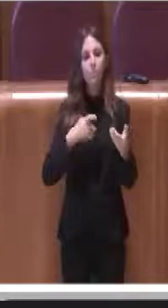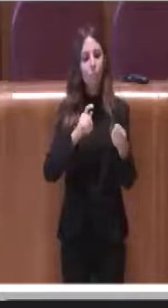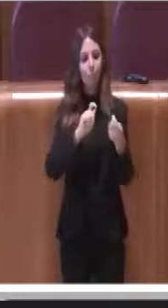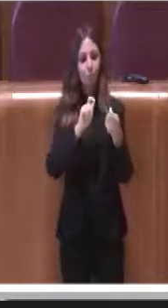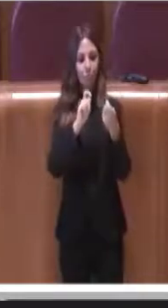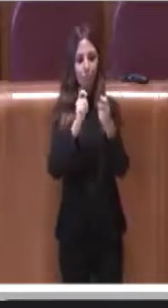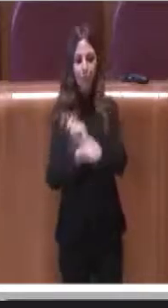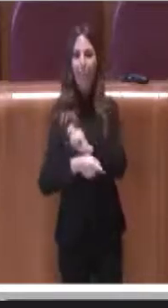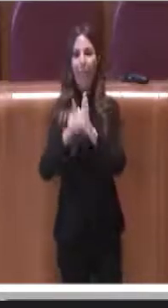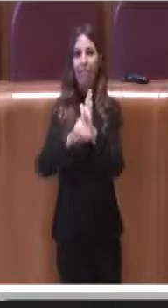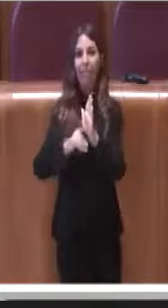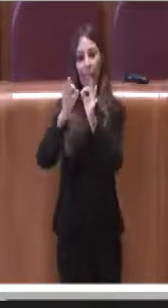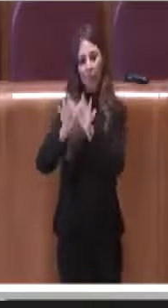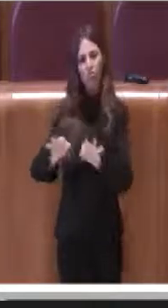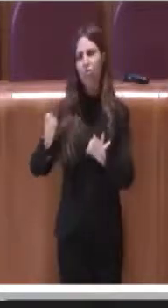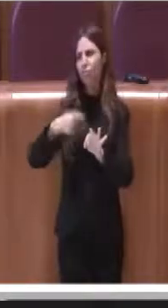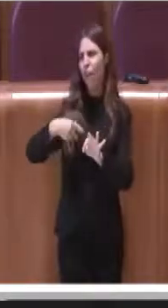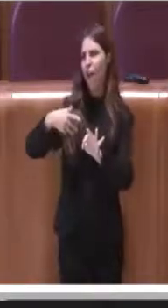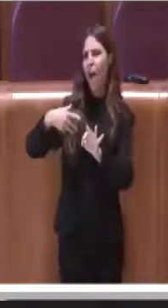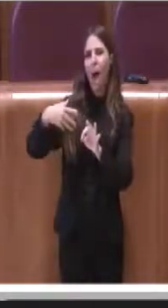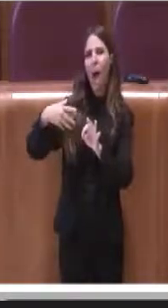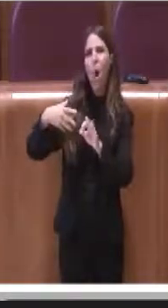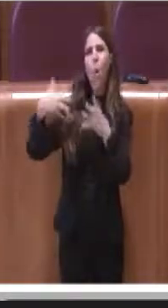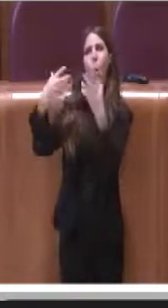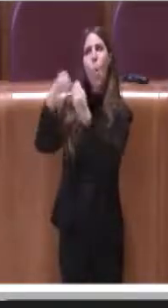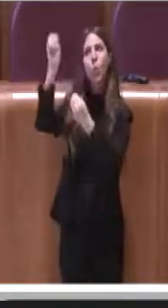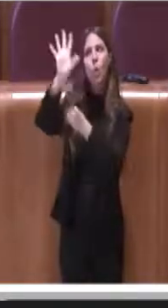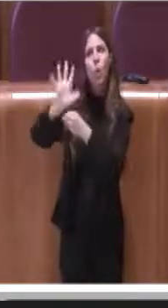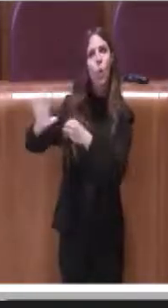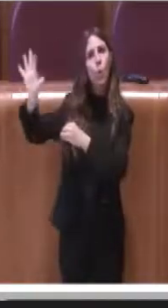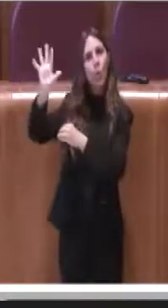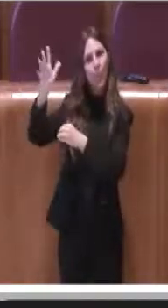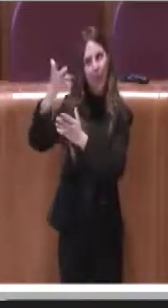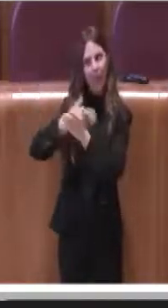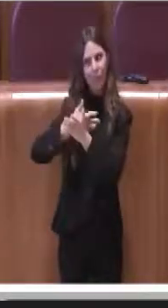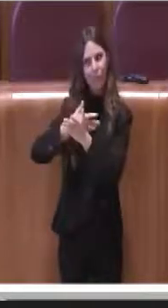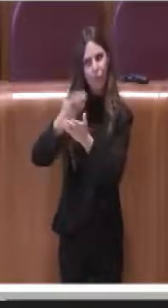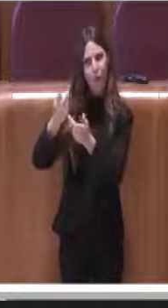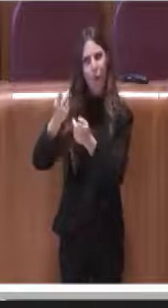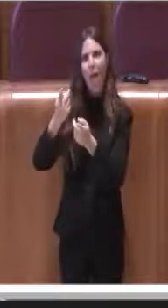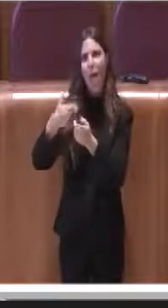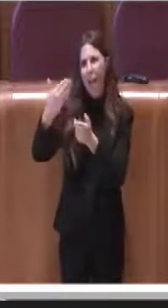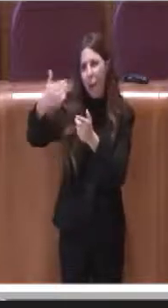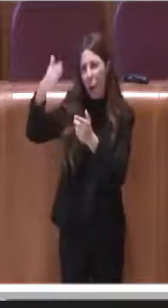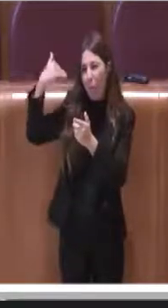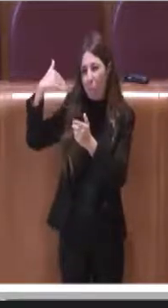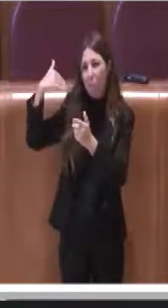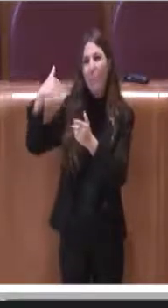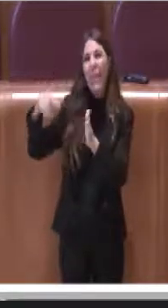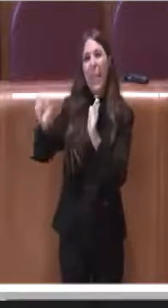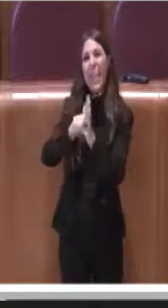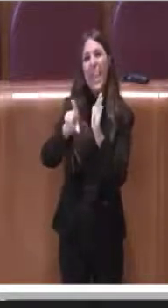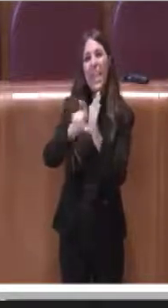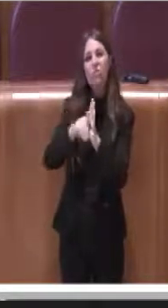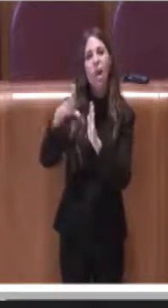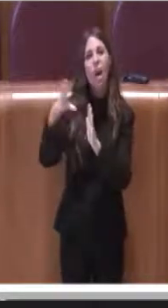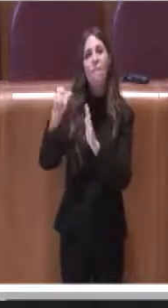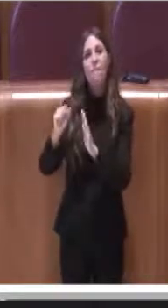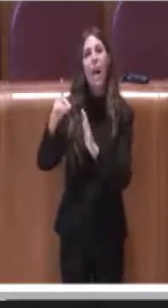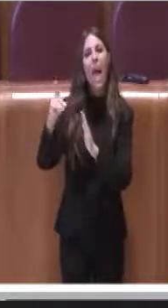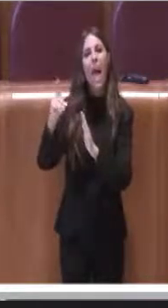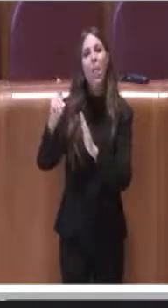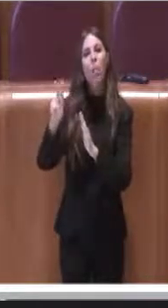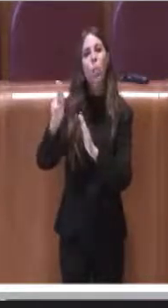già dall'Unione Europea nel 2014 e ancora prima parliamo della legge Balduzzi 2012, quindi il problema